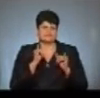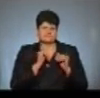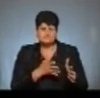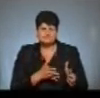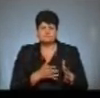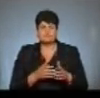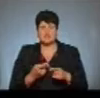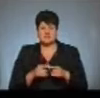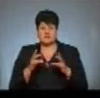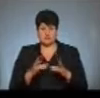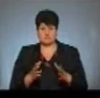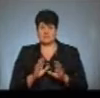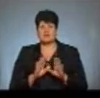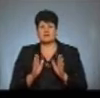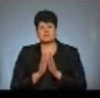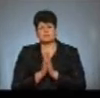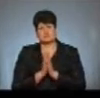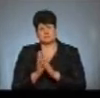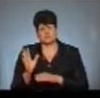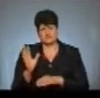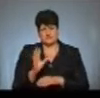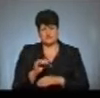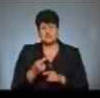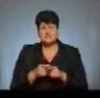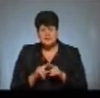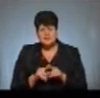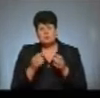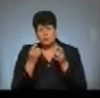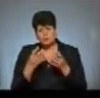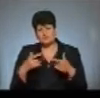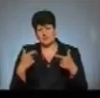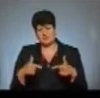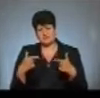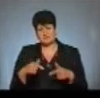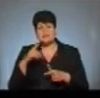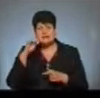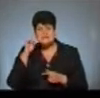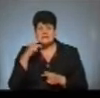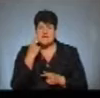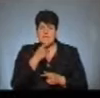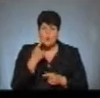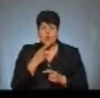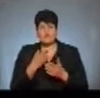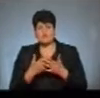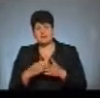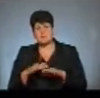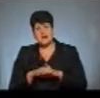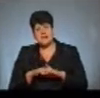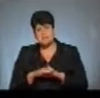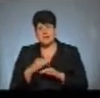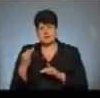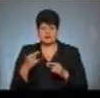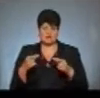трагедія. Я закликаю всіх, це всього і на всього іспити на знання мови, математики, історії та